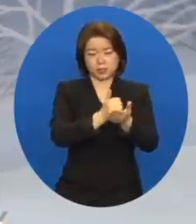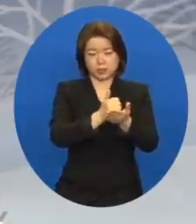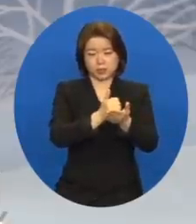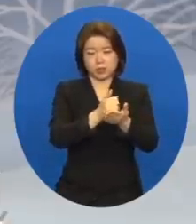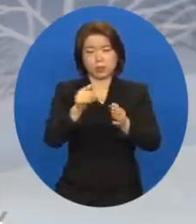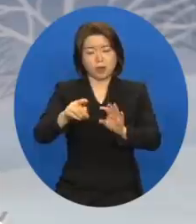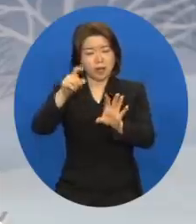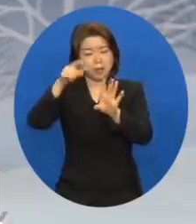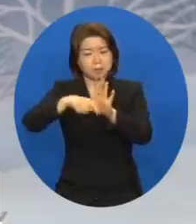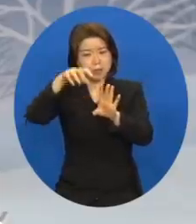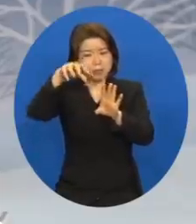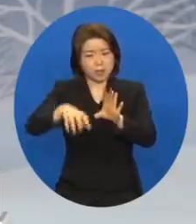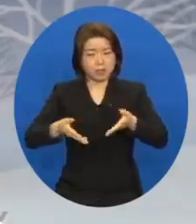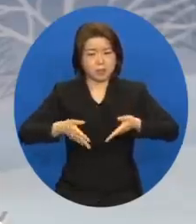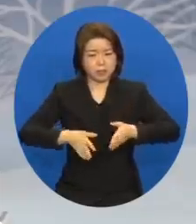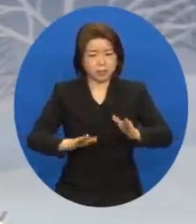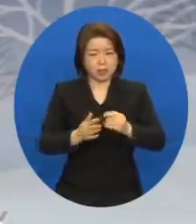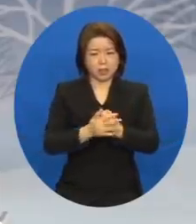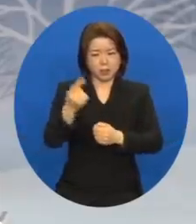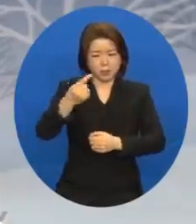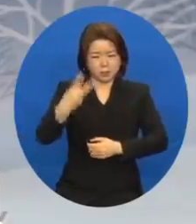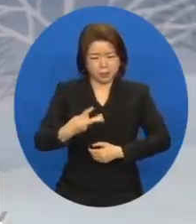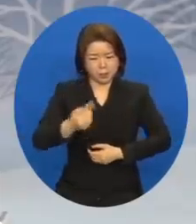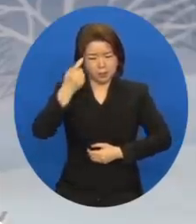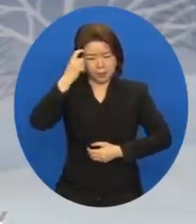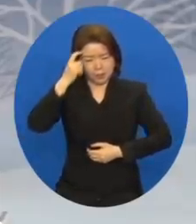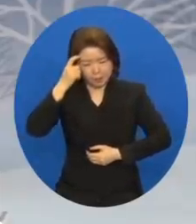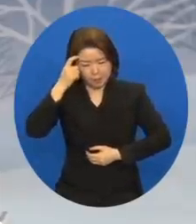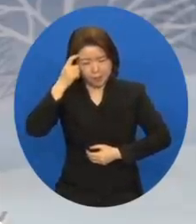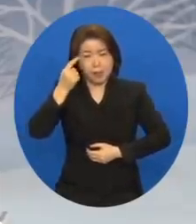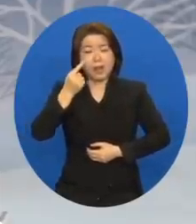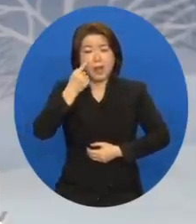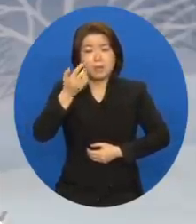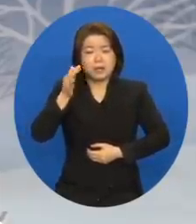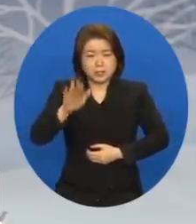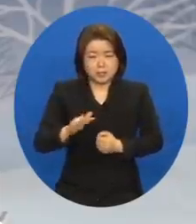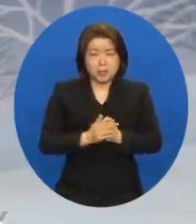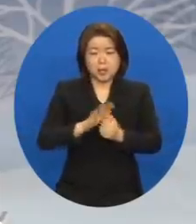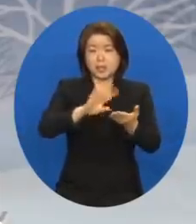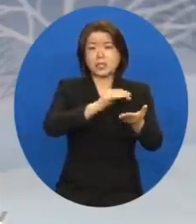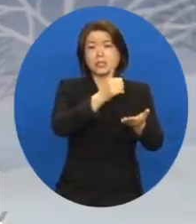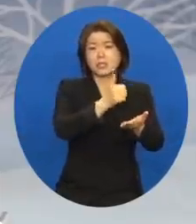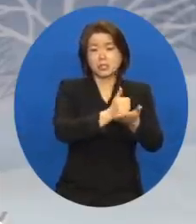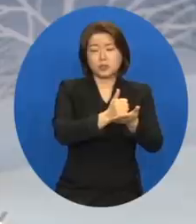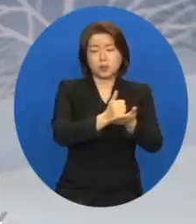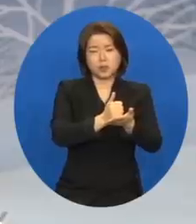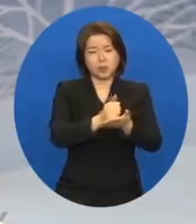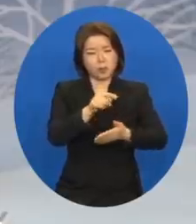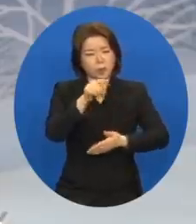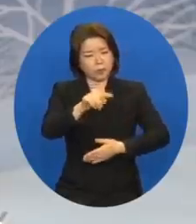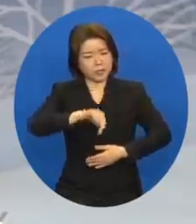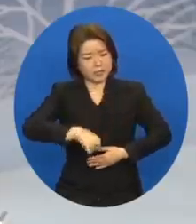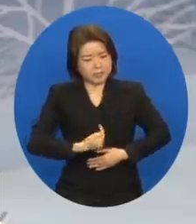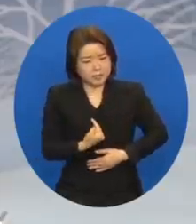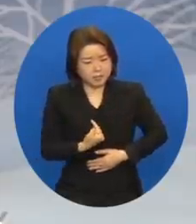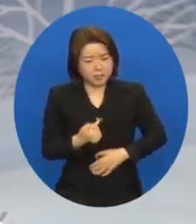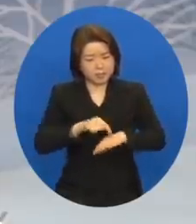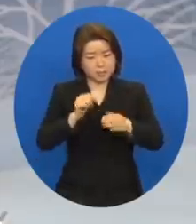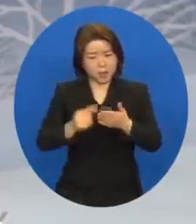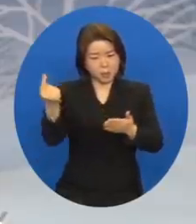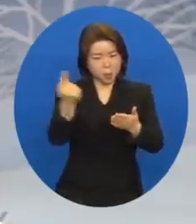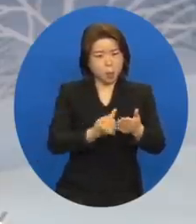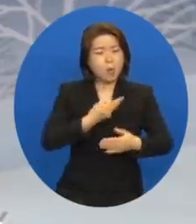태어나심이 천수백 번을 헤아릴 것만 그리스도 내 자신의 마음에 나시지